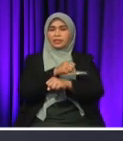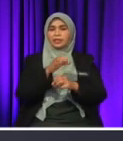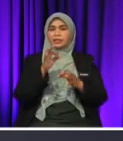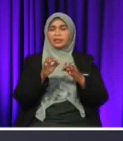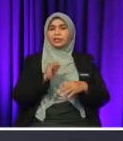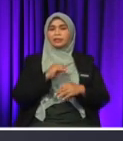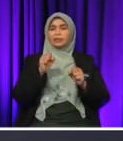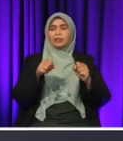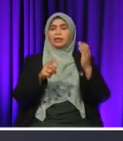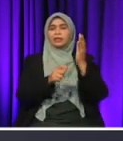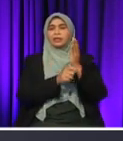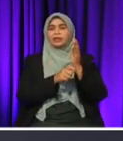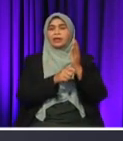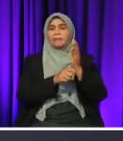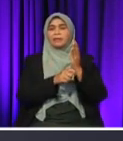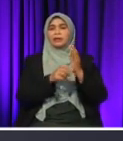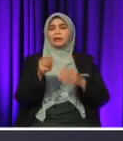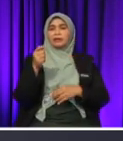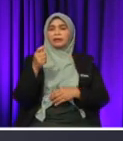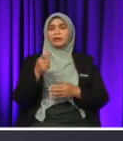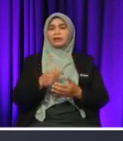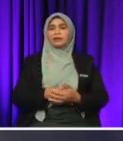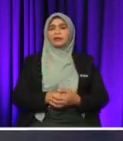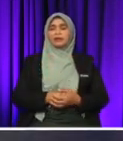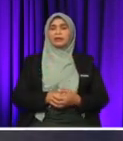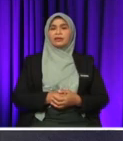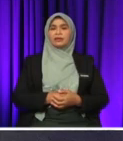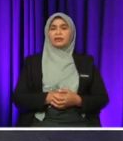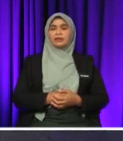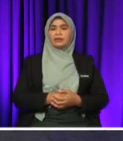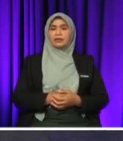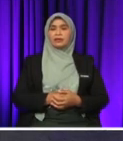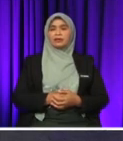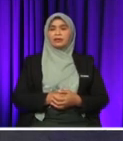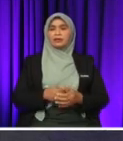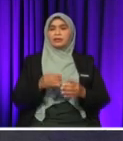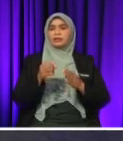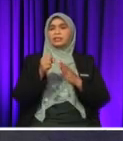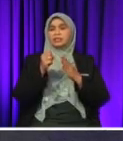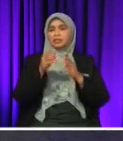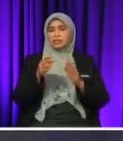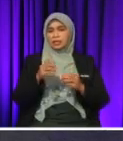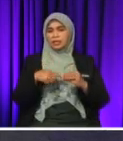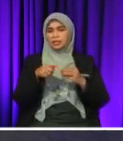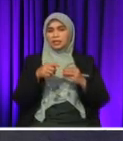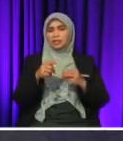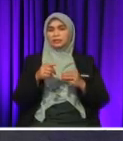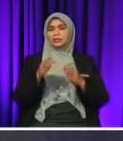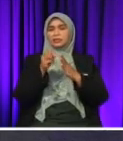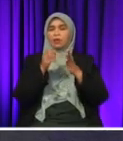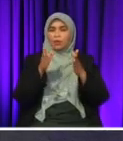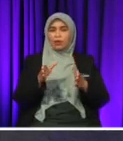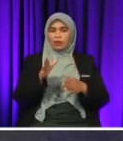sedikitlah ataupun coba juga lah jadi murid ini kan Iya ini mengisahkan tentang seorang ibu dan kita sebagai anak perlu